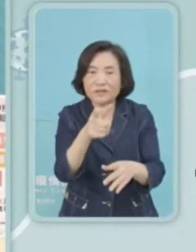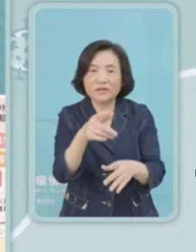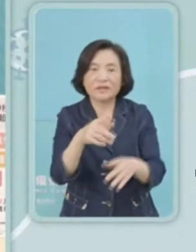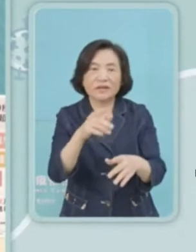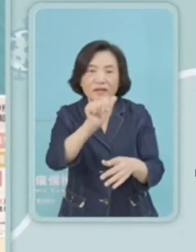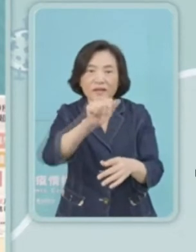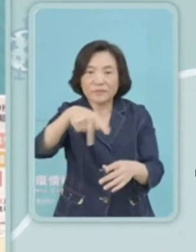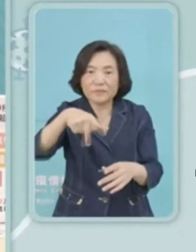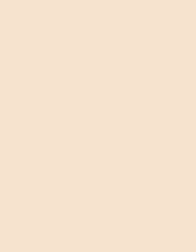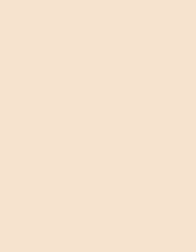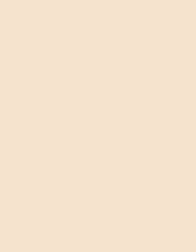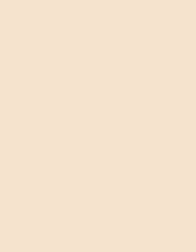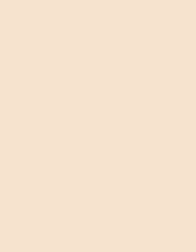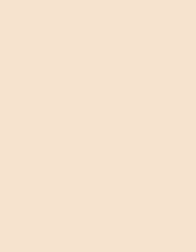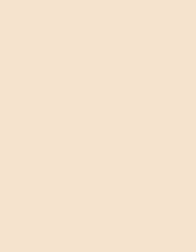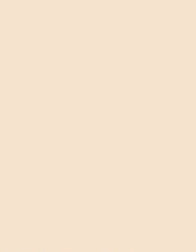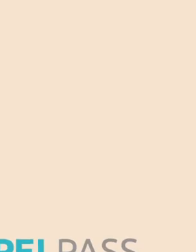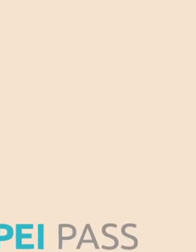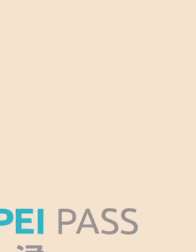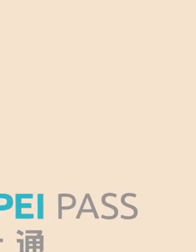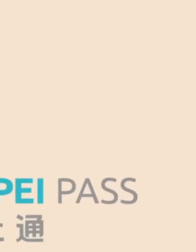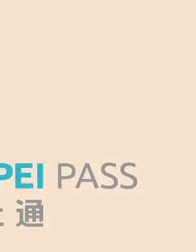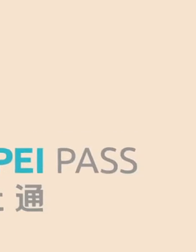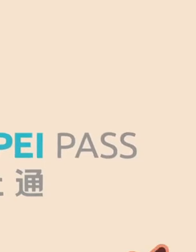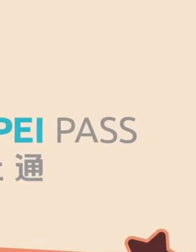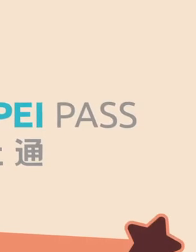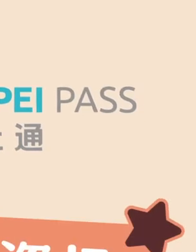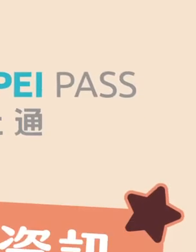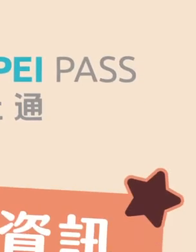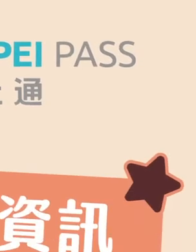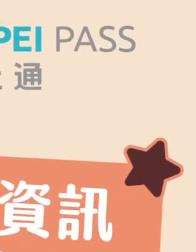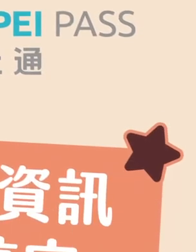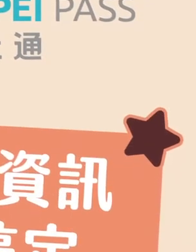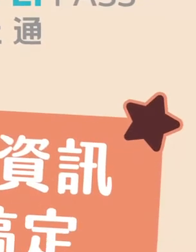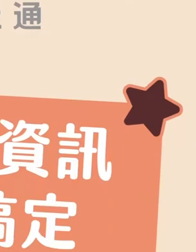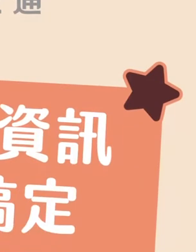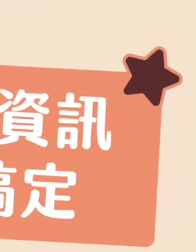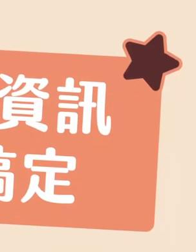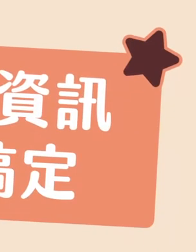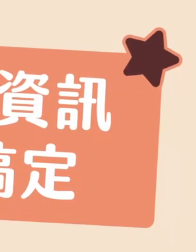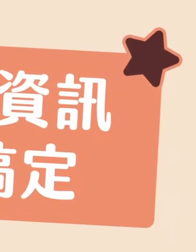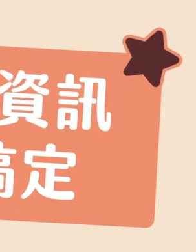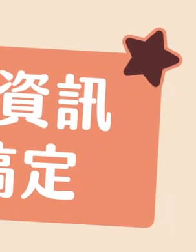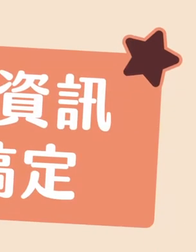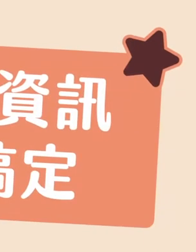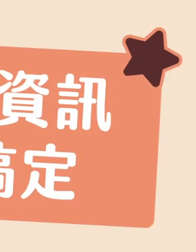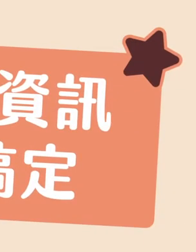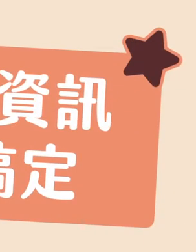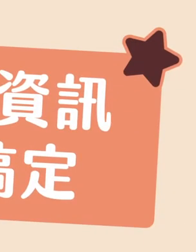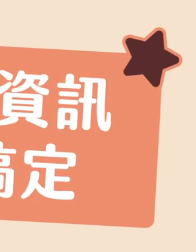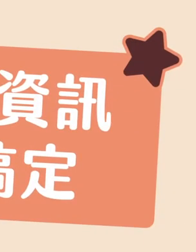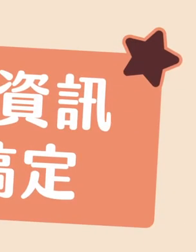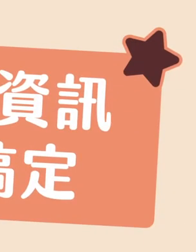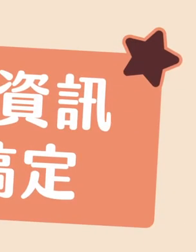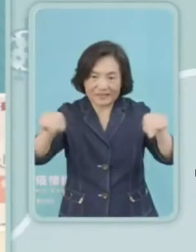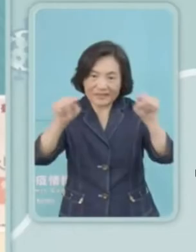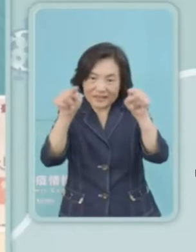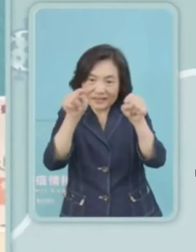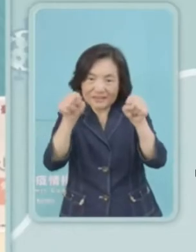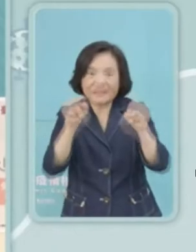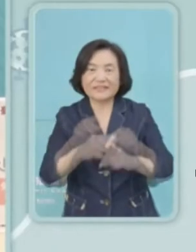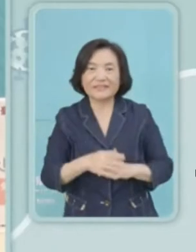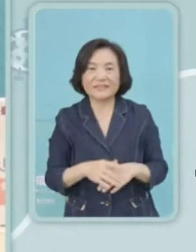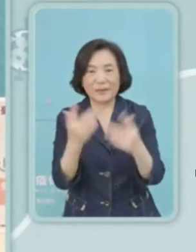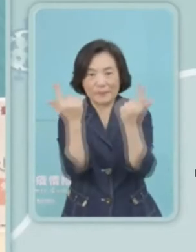鼓励大家哈，这个利用台北通来进行这个中央系统的一个预约登记。那它有什么好处